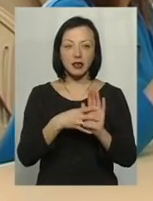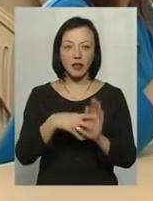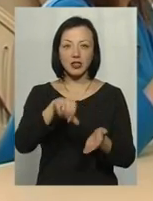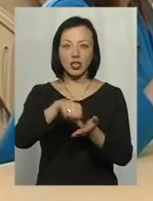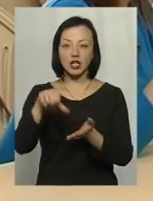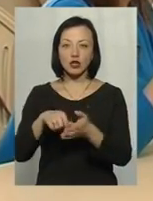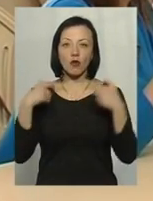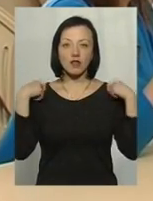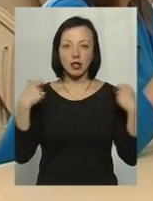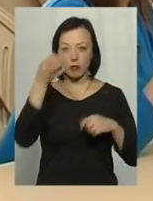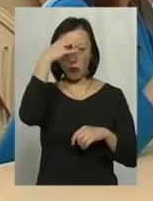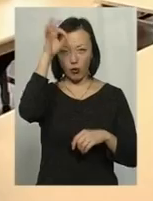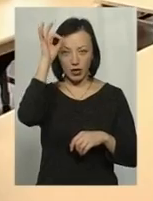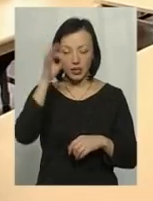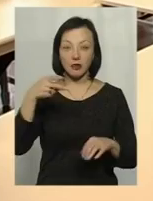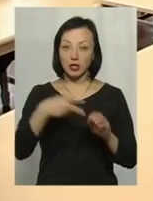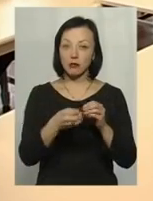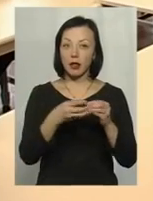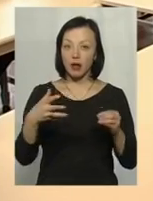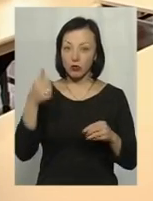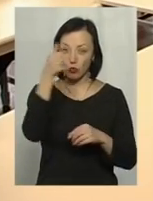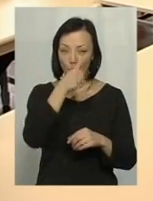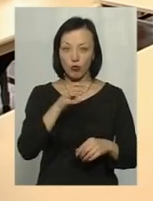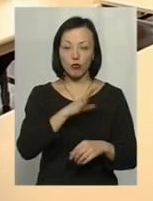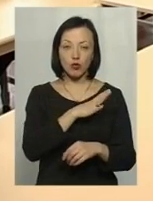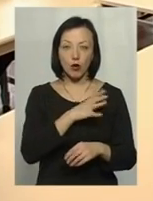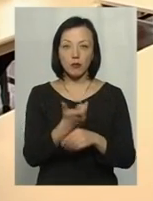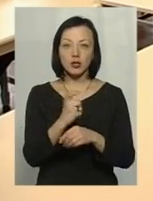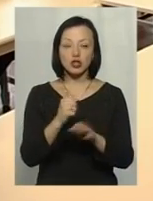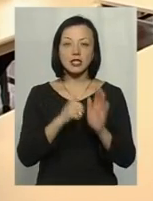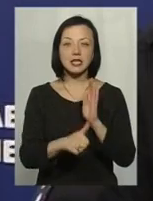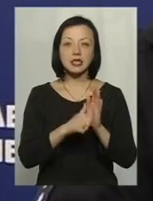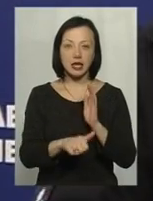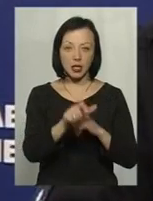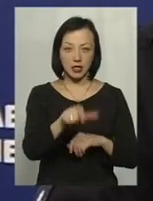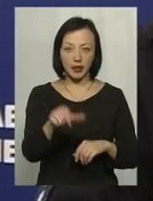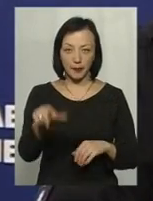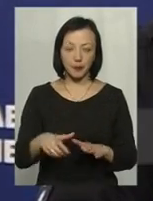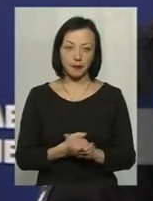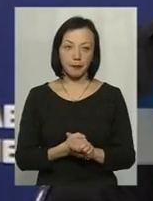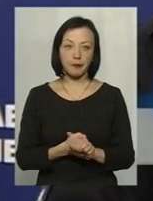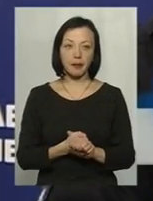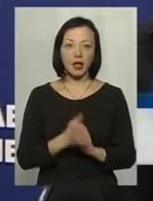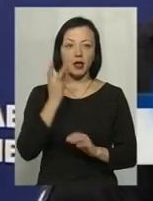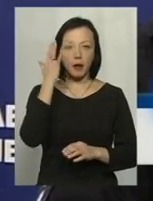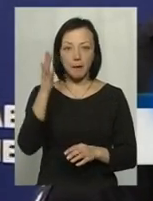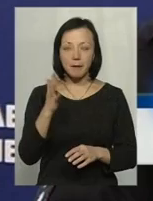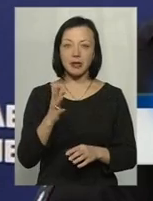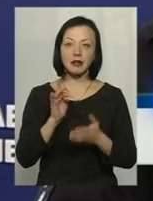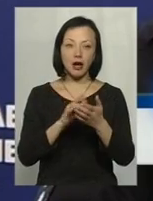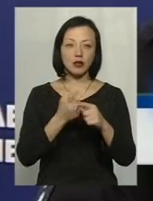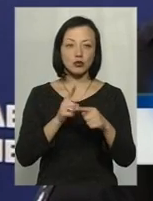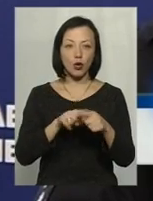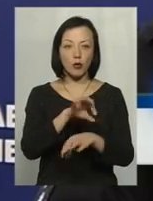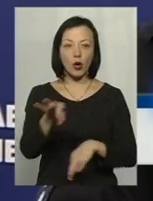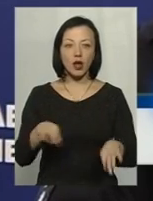дільничних офіцерів поліції. Тоді як 2015 року їх було більше 60. Мета цього проєкту – обстеження всіх будинків в